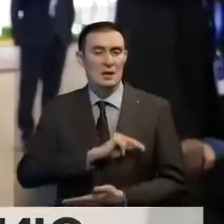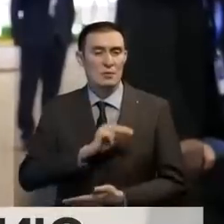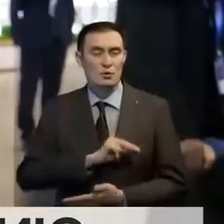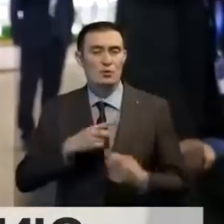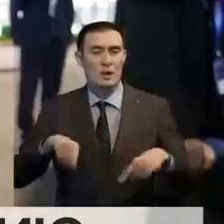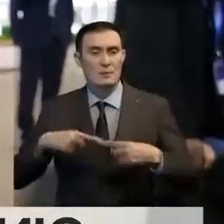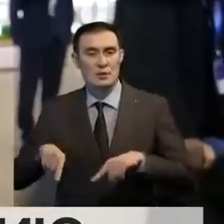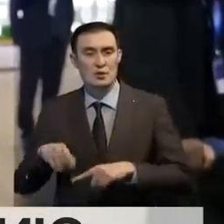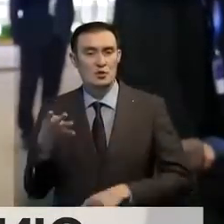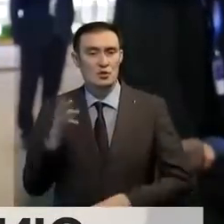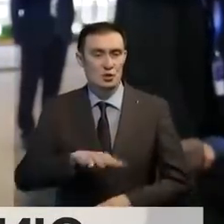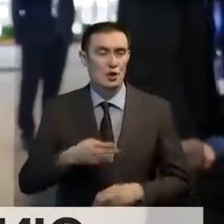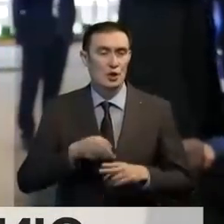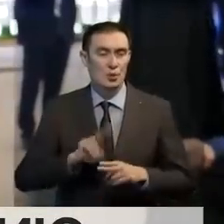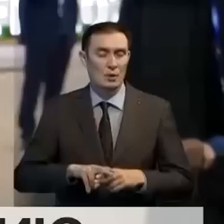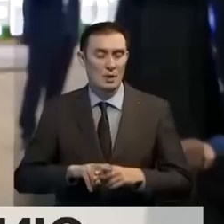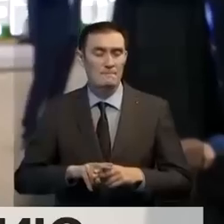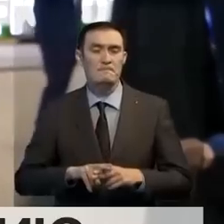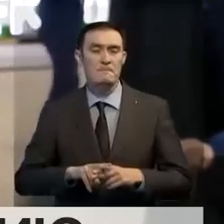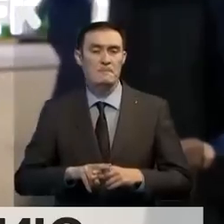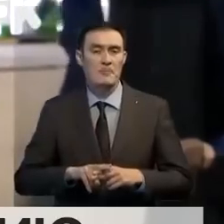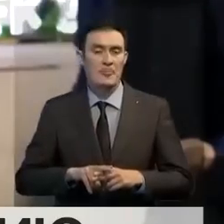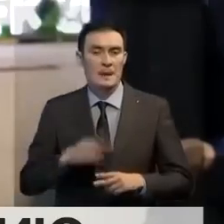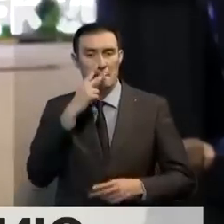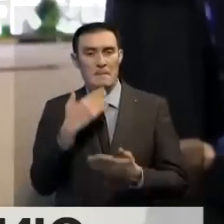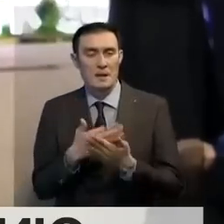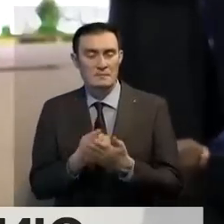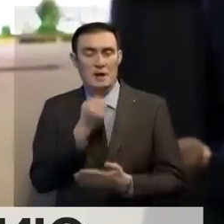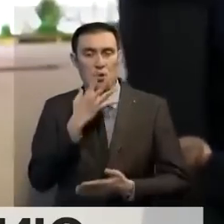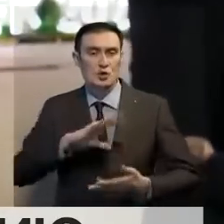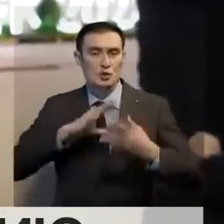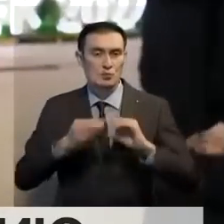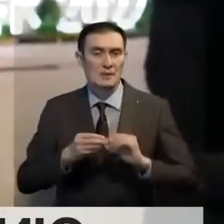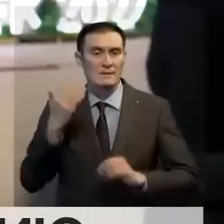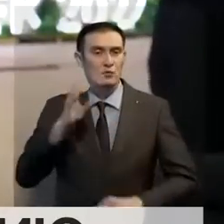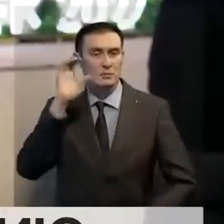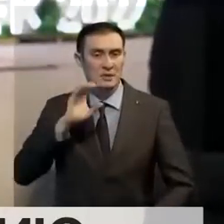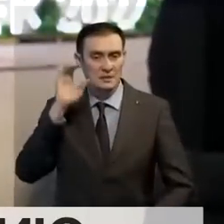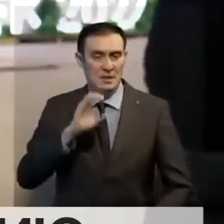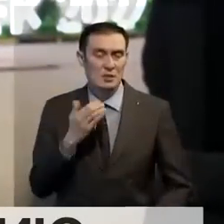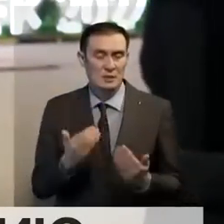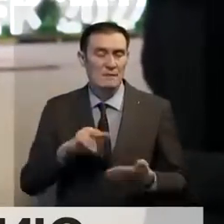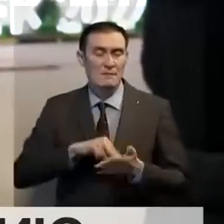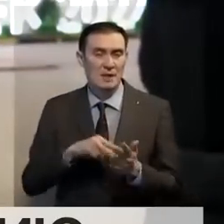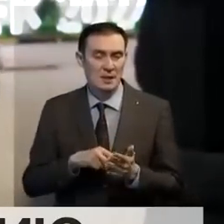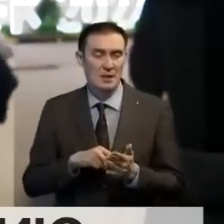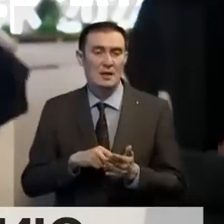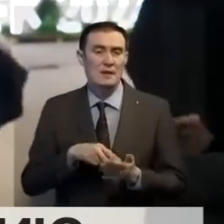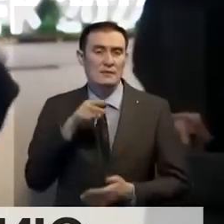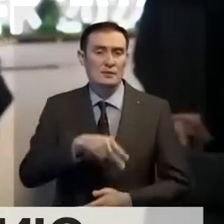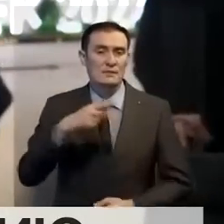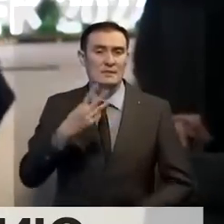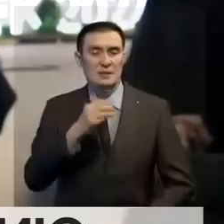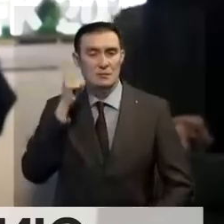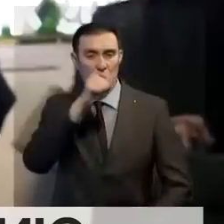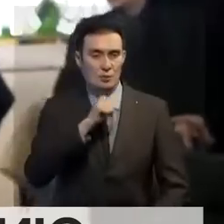объекты, 4 объекта, которые показывают хорошие результаты в Узбекистане. И в планах на